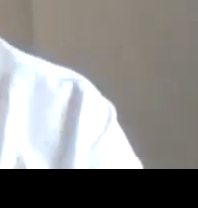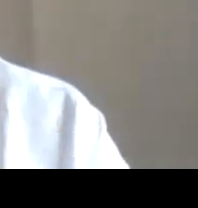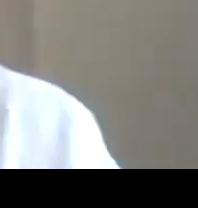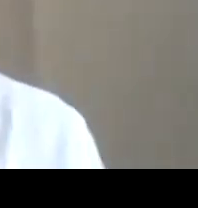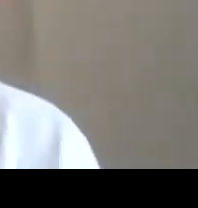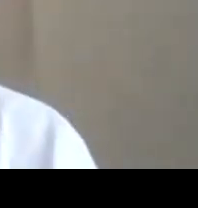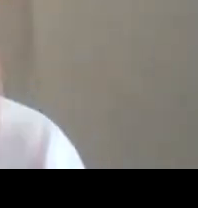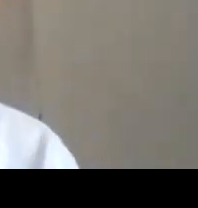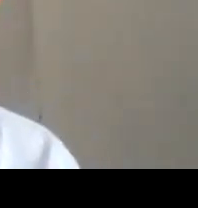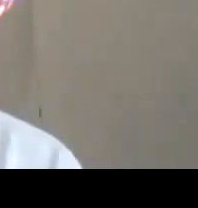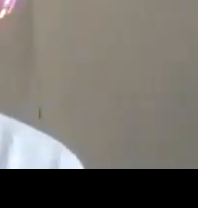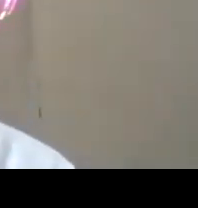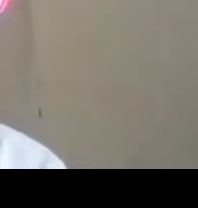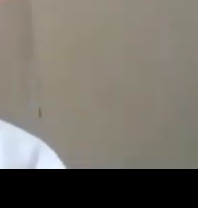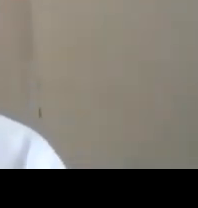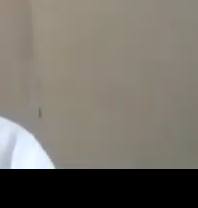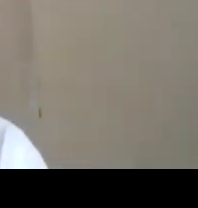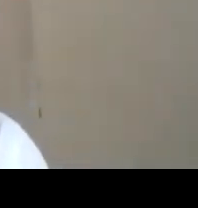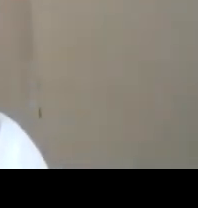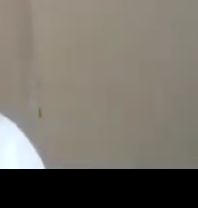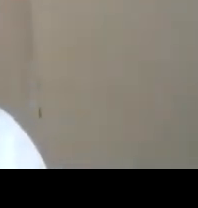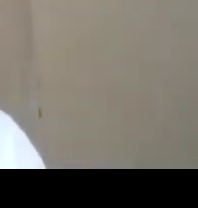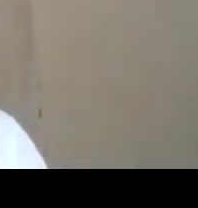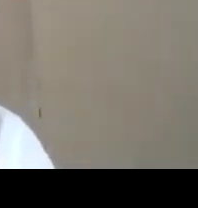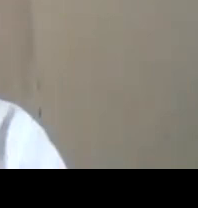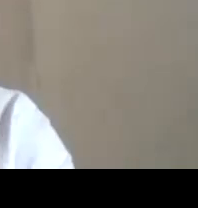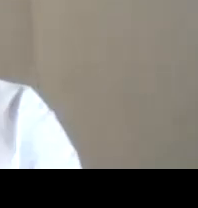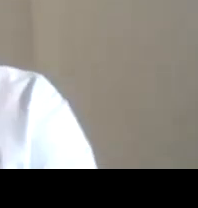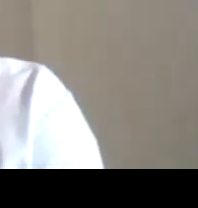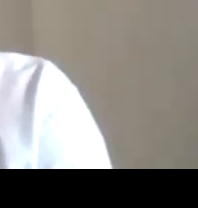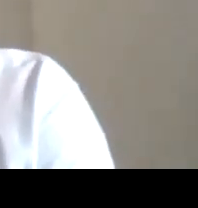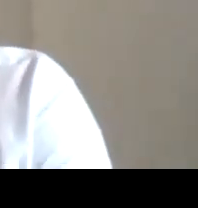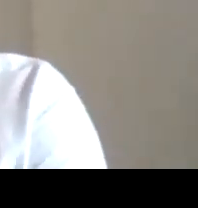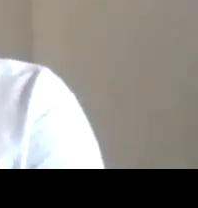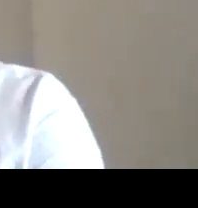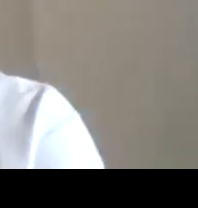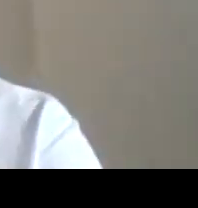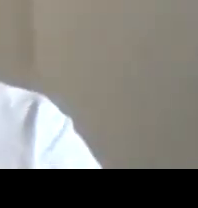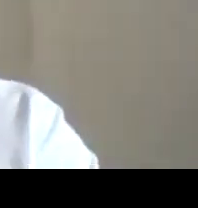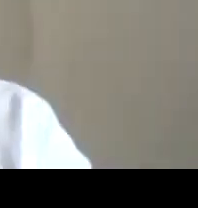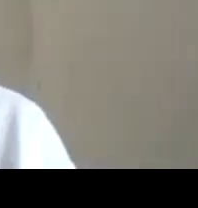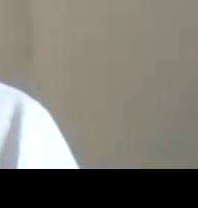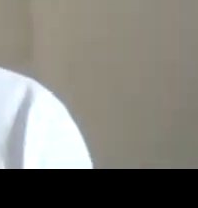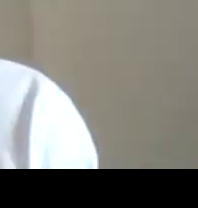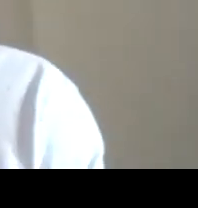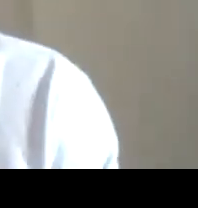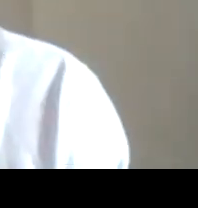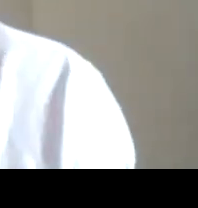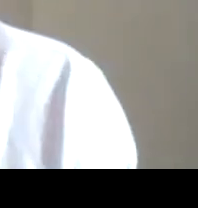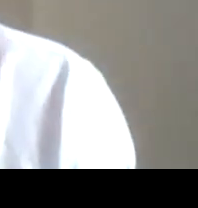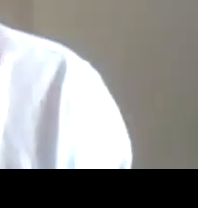Yes. Cho nên một câu mà đọc cũng được, mà đọc nhiều lần. Mà đọc nhiều lần câu này hả? No, I don't like to learn English. Câu nào cũng vậy hết á.